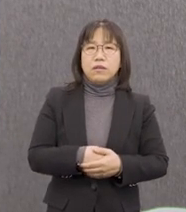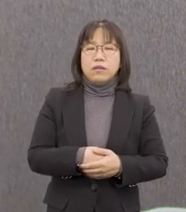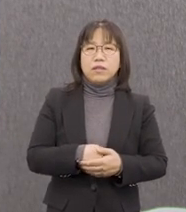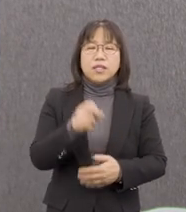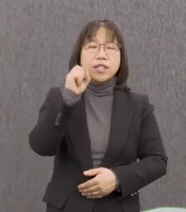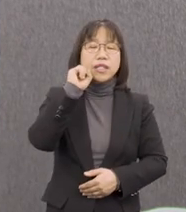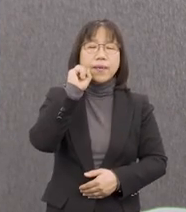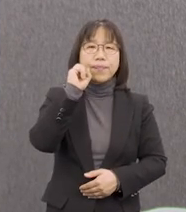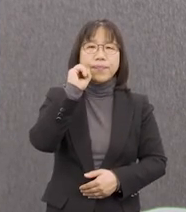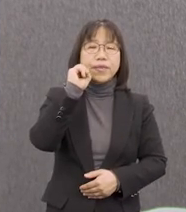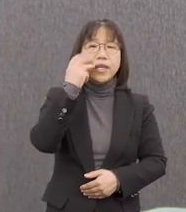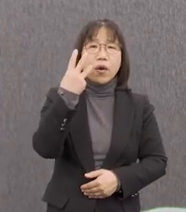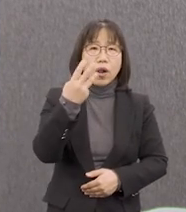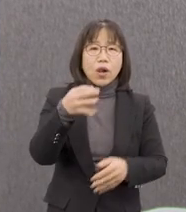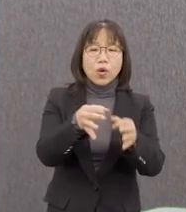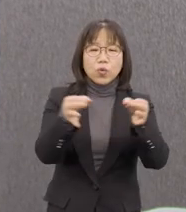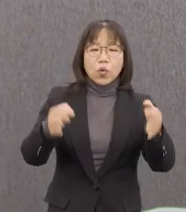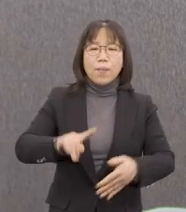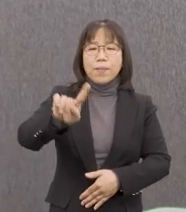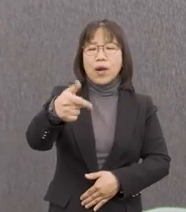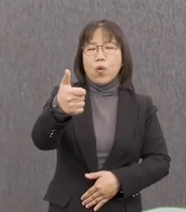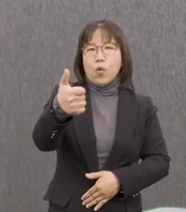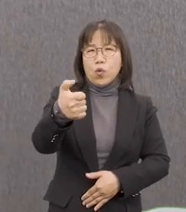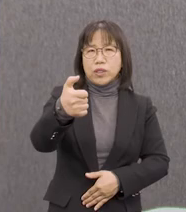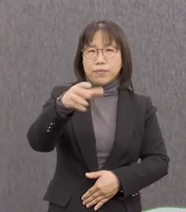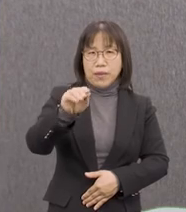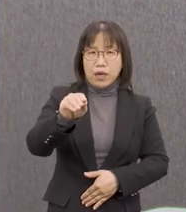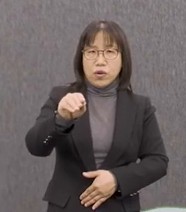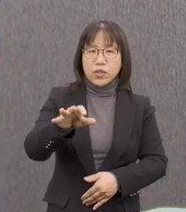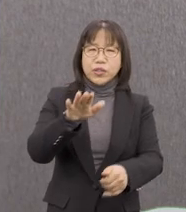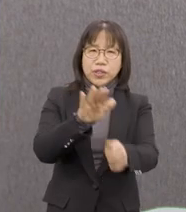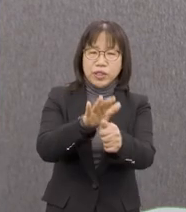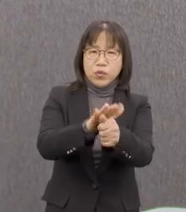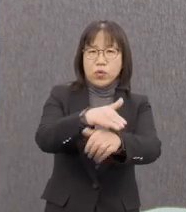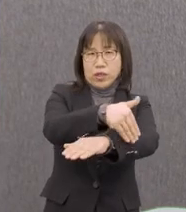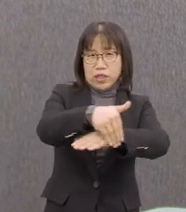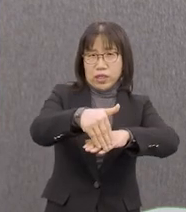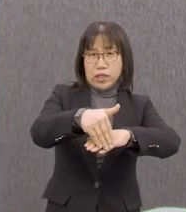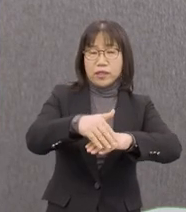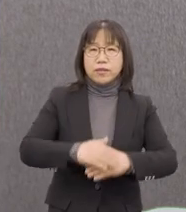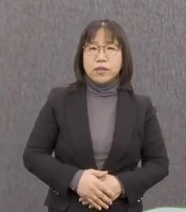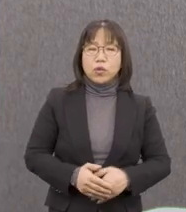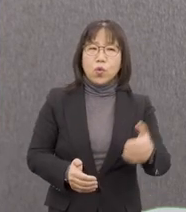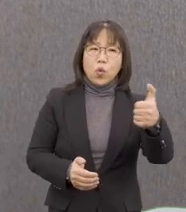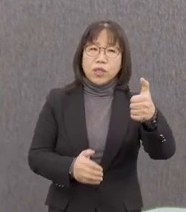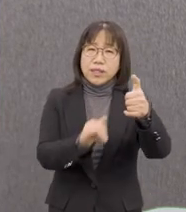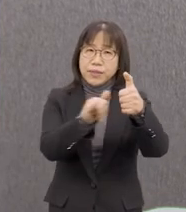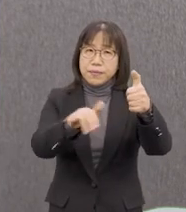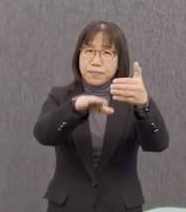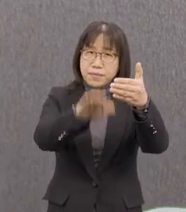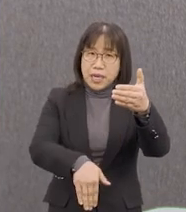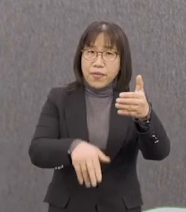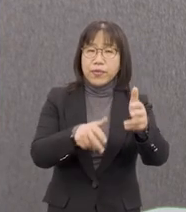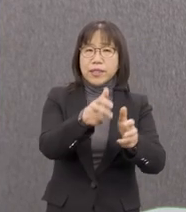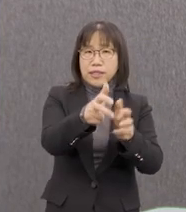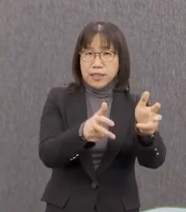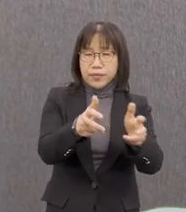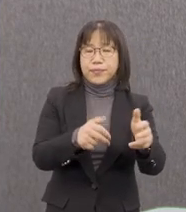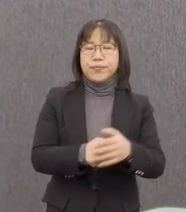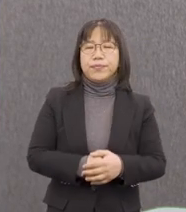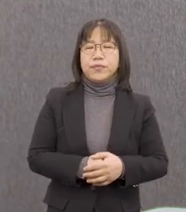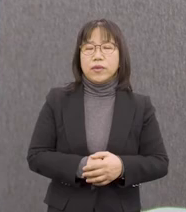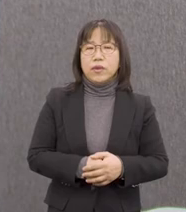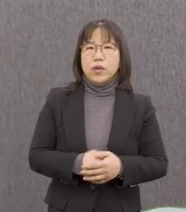3개월 최대 150만 원을 4월까지 지원할 계획입니다 강서 지어 50인 미만 기업체나